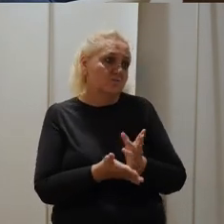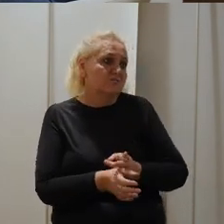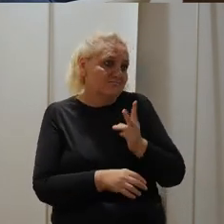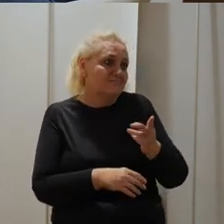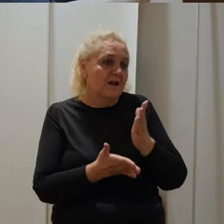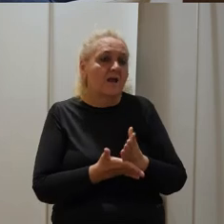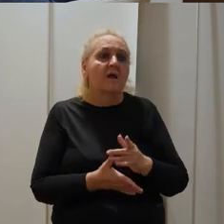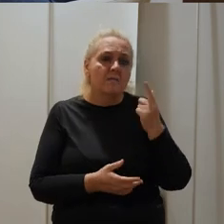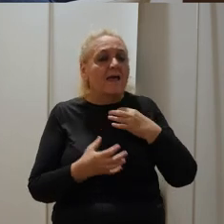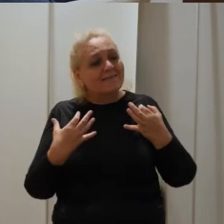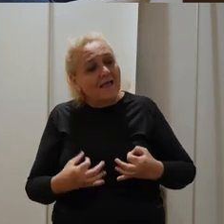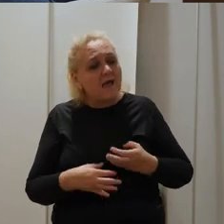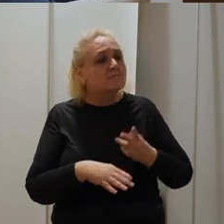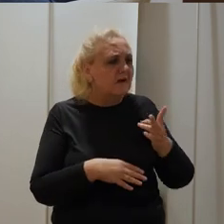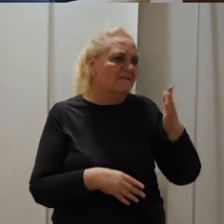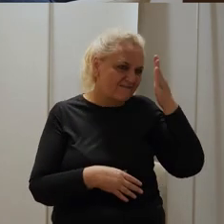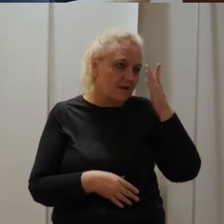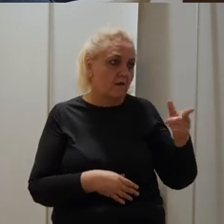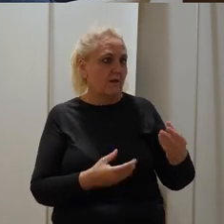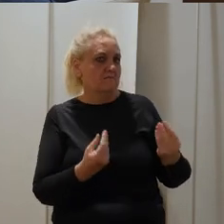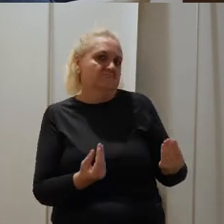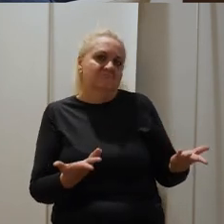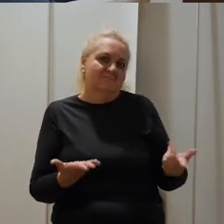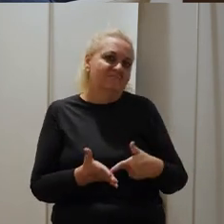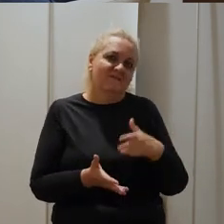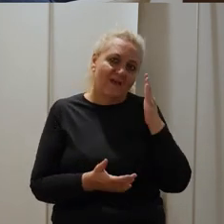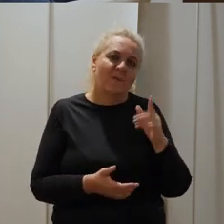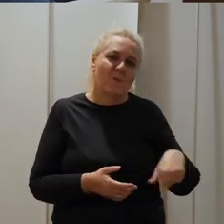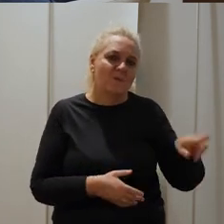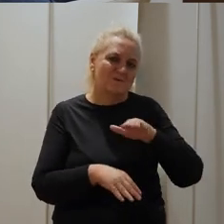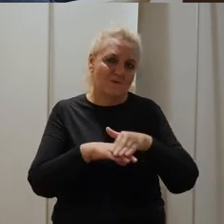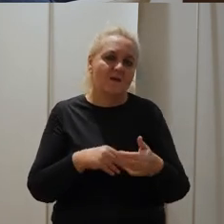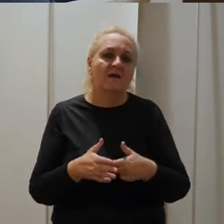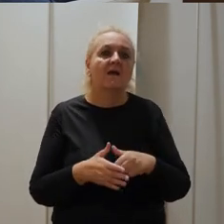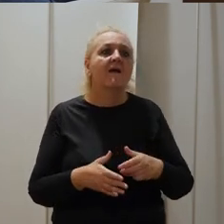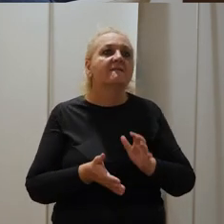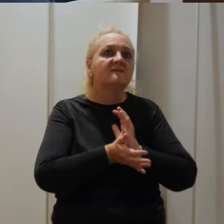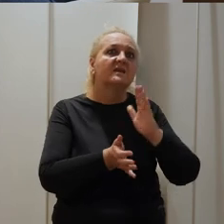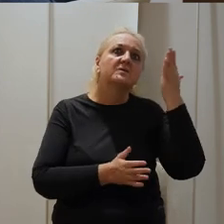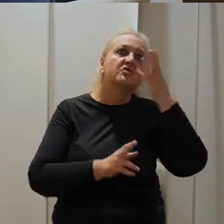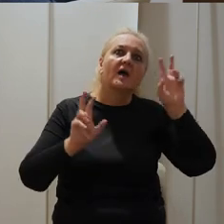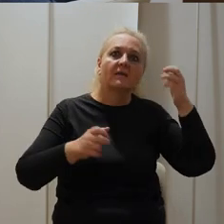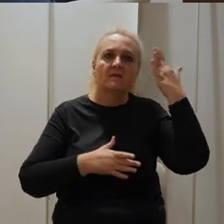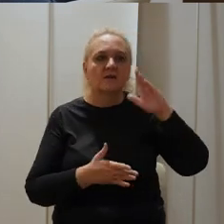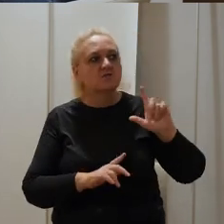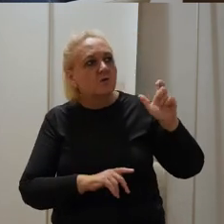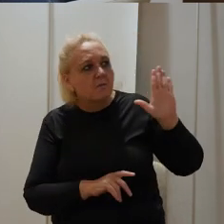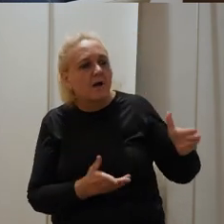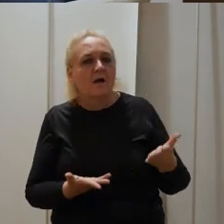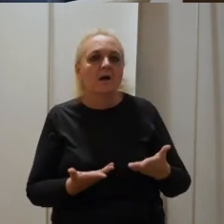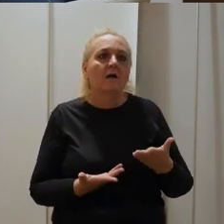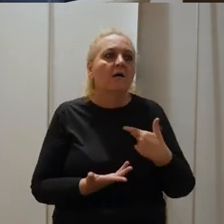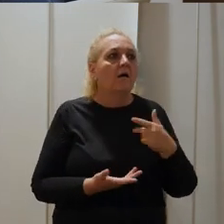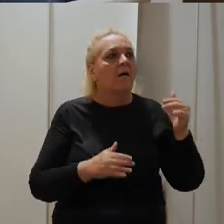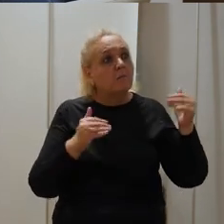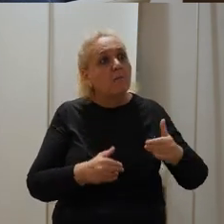jest tak, że wchodzisz tam i myślisz, niesamowite. Wydawnictwo czarne, nie znam. Ciekawe, co mają. Mam nadzieję,